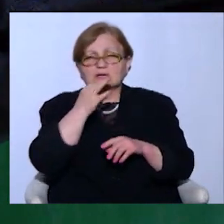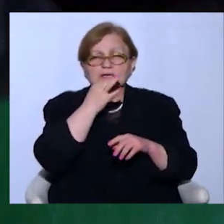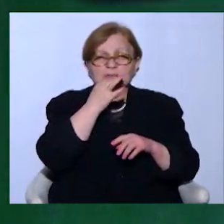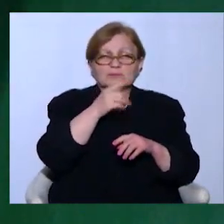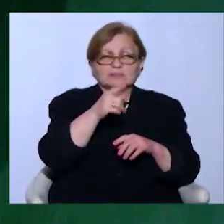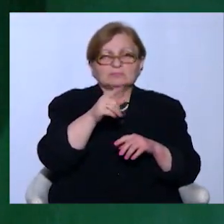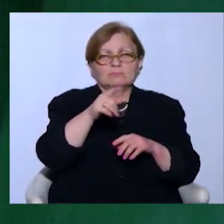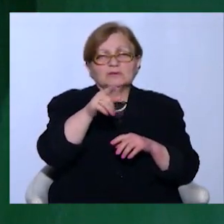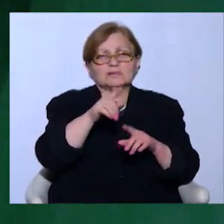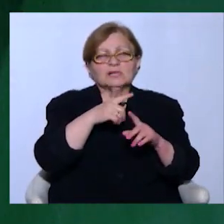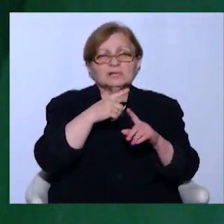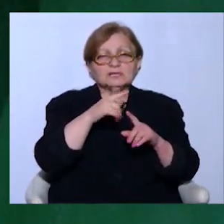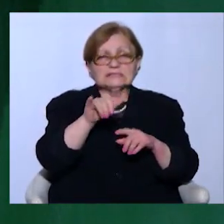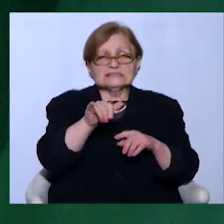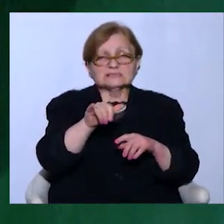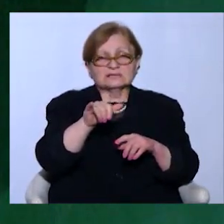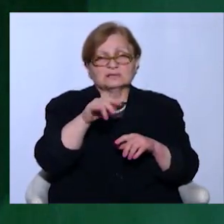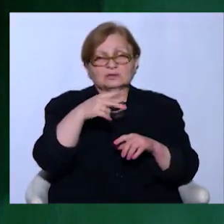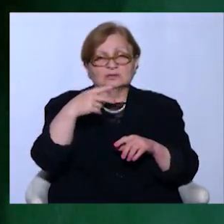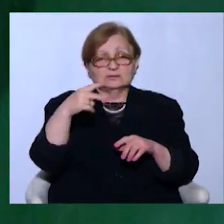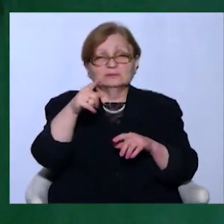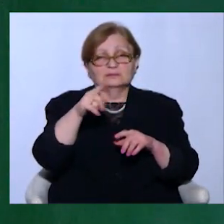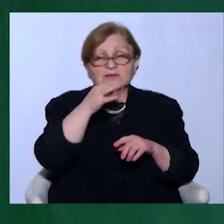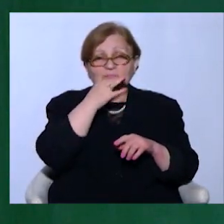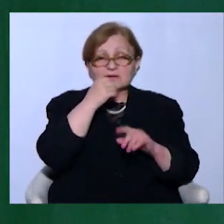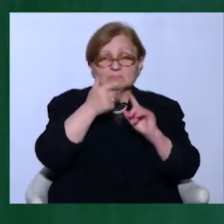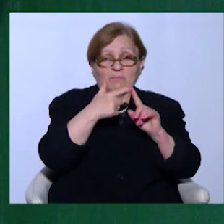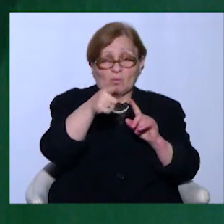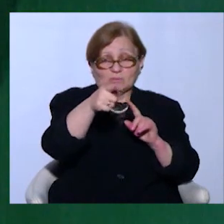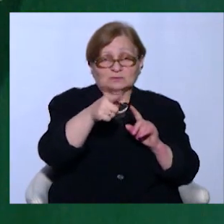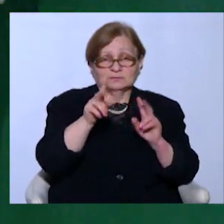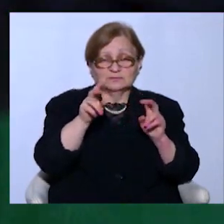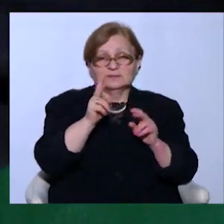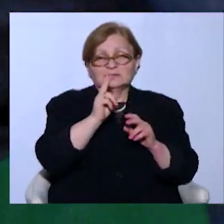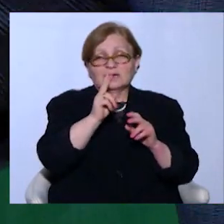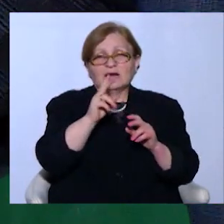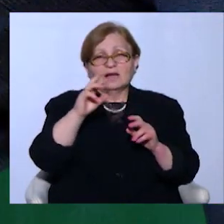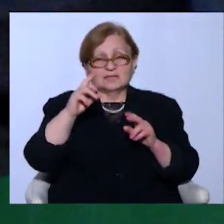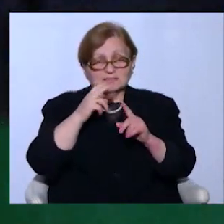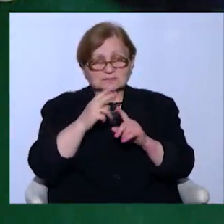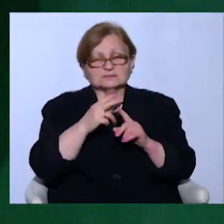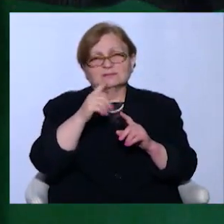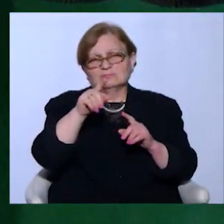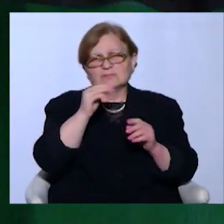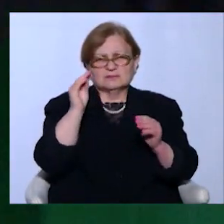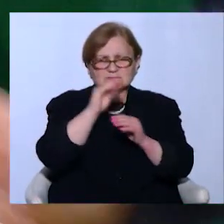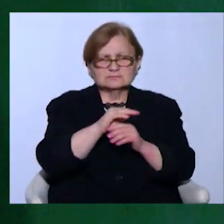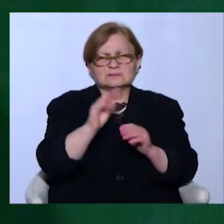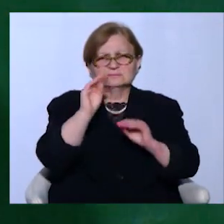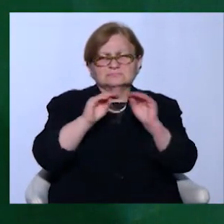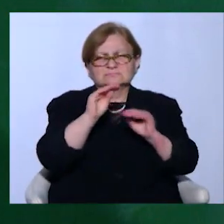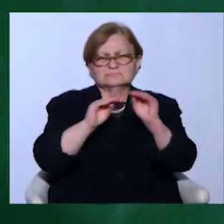იყო y უდრის y უდრის x, მერე იყო y უდრის kx, მერე იყო y უდრის kx +